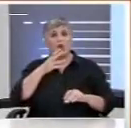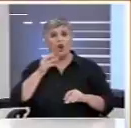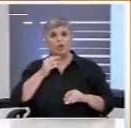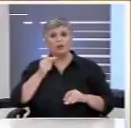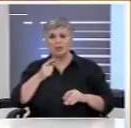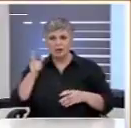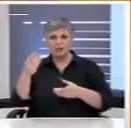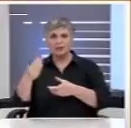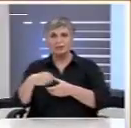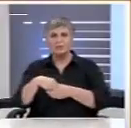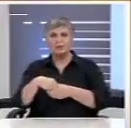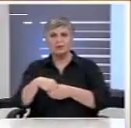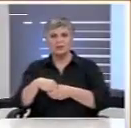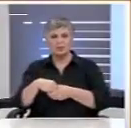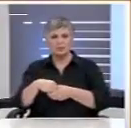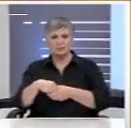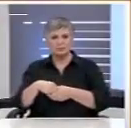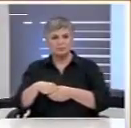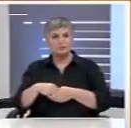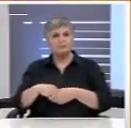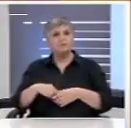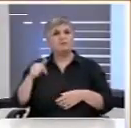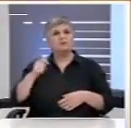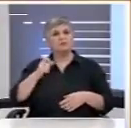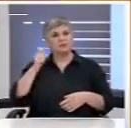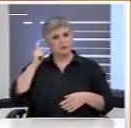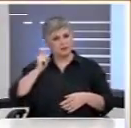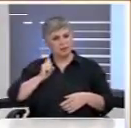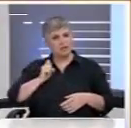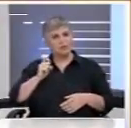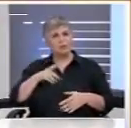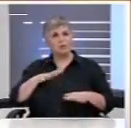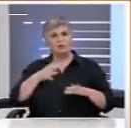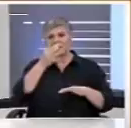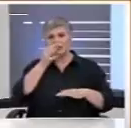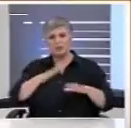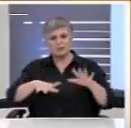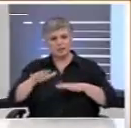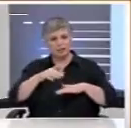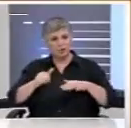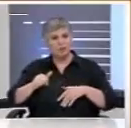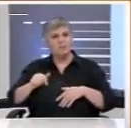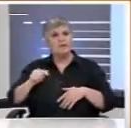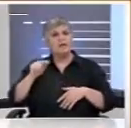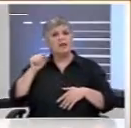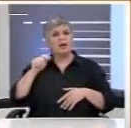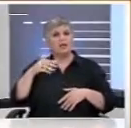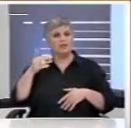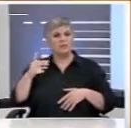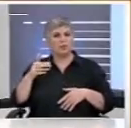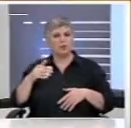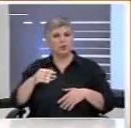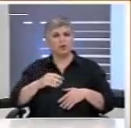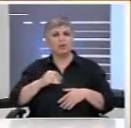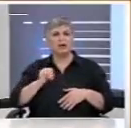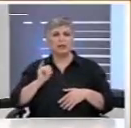Πορφούμο, όπου μία κυρία είχε σχέση και με τον Υπουργό Ναυτιλίας, τον